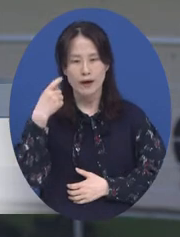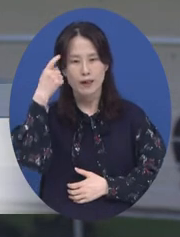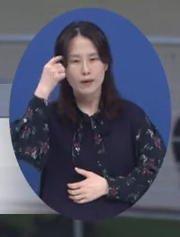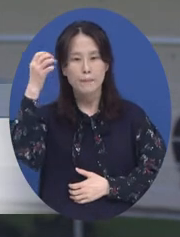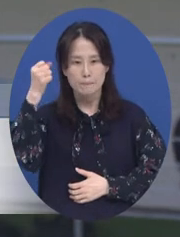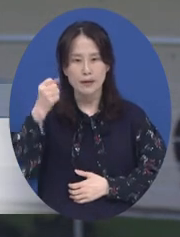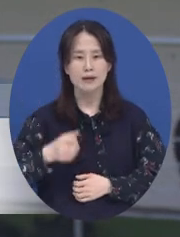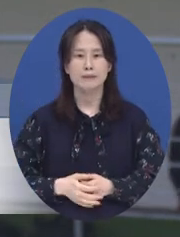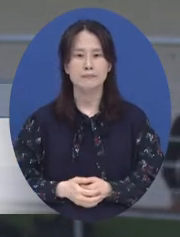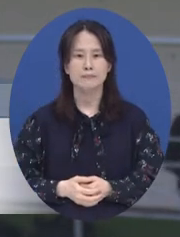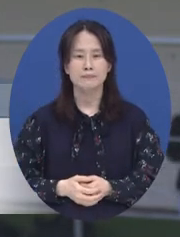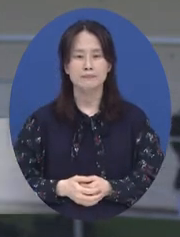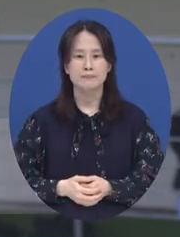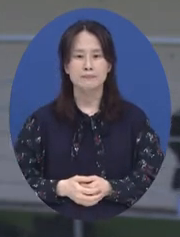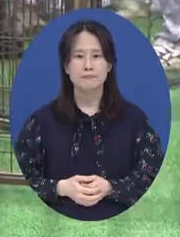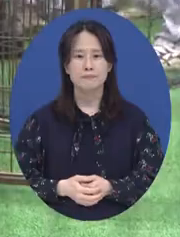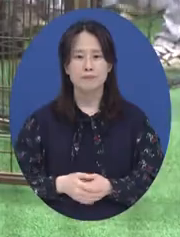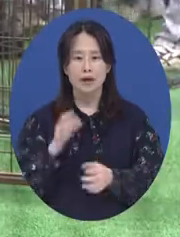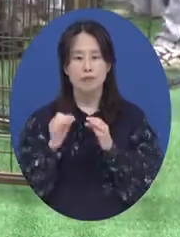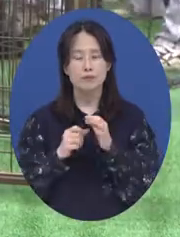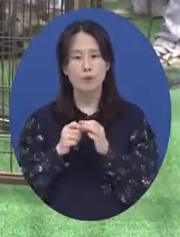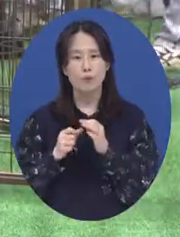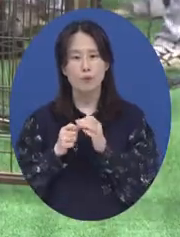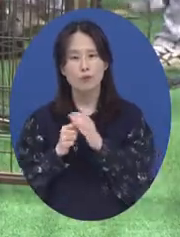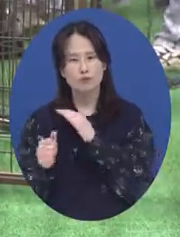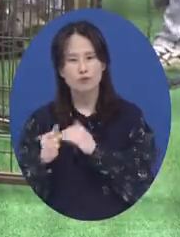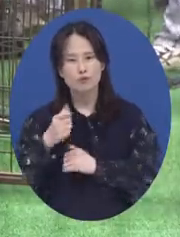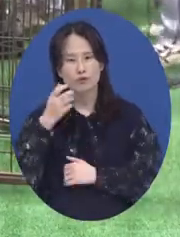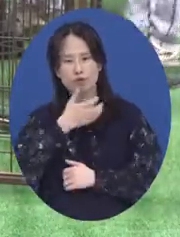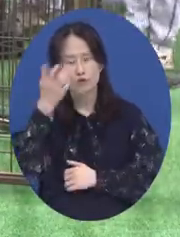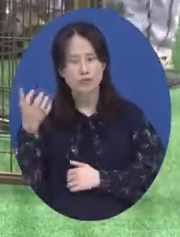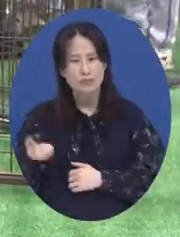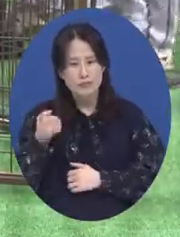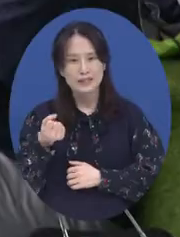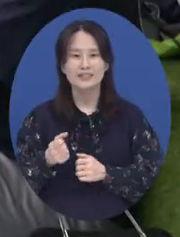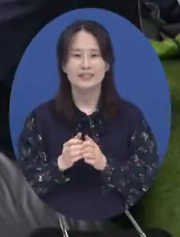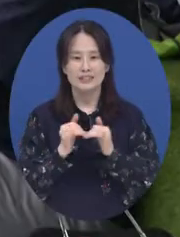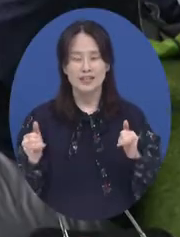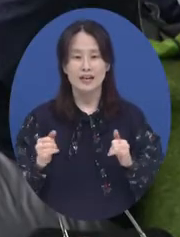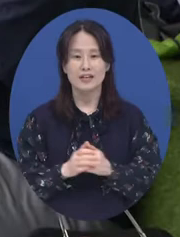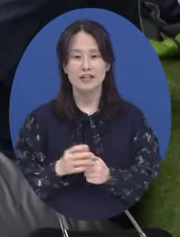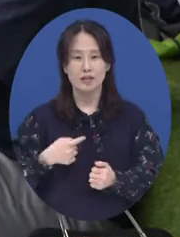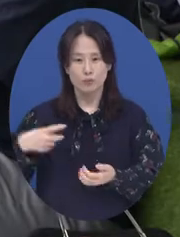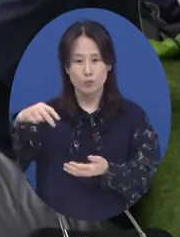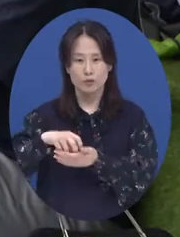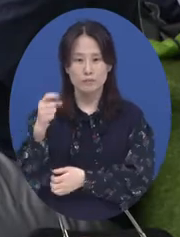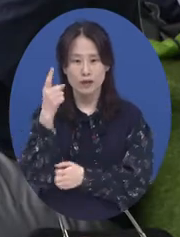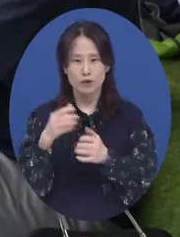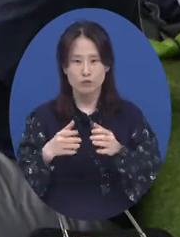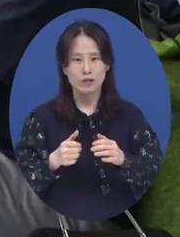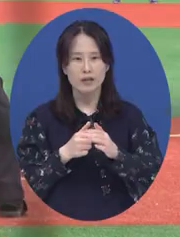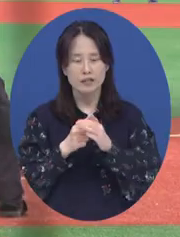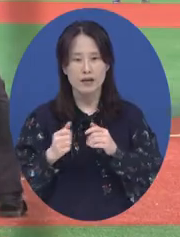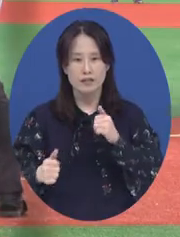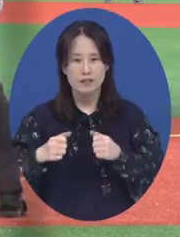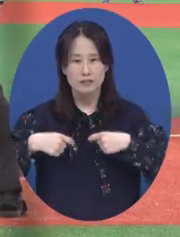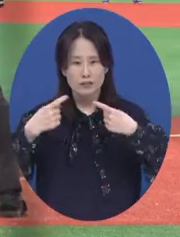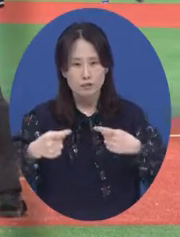저희 경기도 역할이라고 생각합니다. 프로야구를 꿈꾸는 선수들에게 재기의 발판이 되어주는 독립야구단